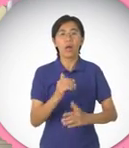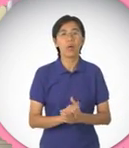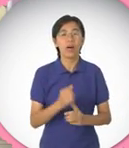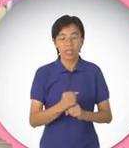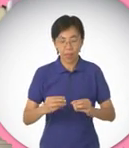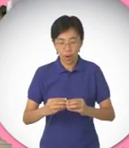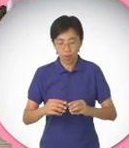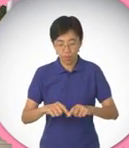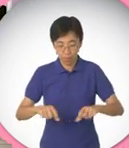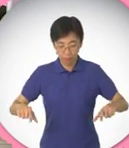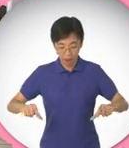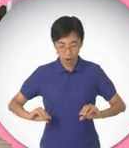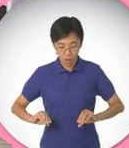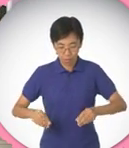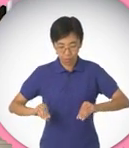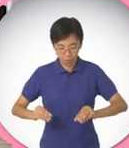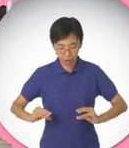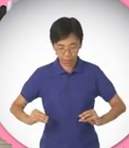หนึ่ง